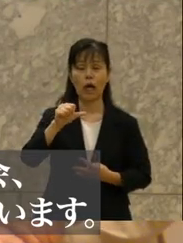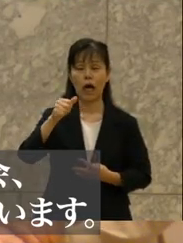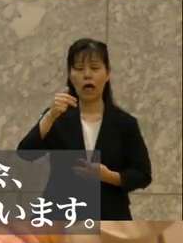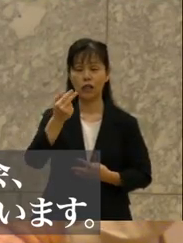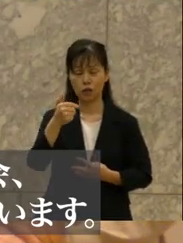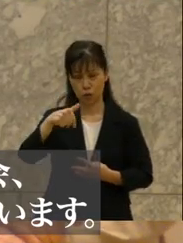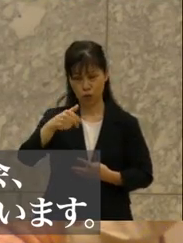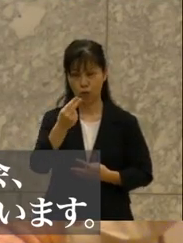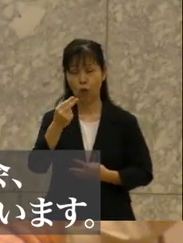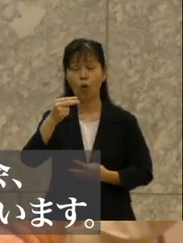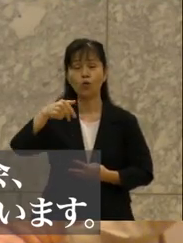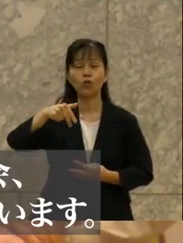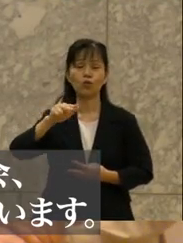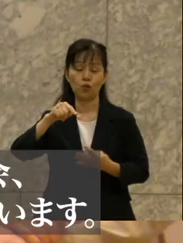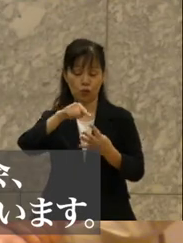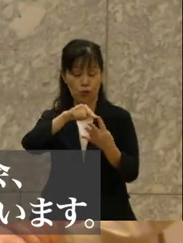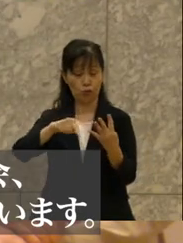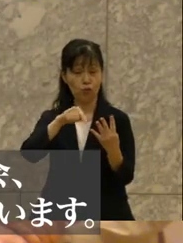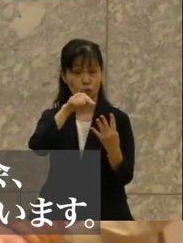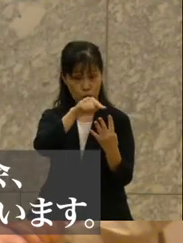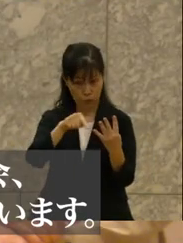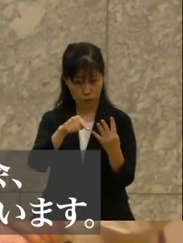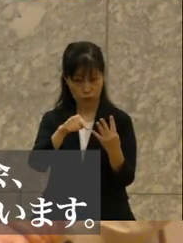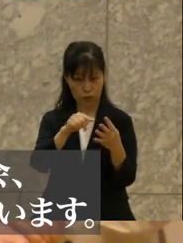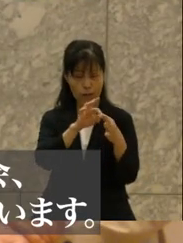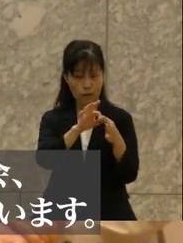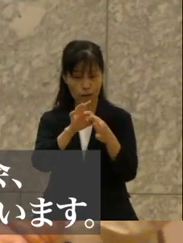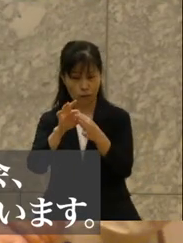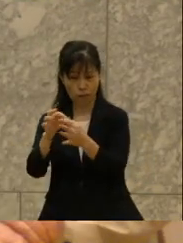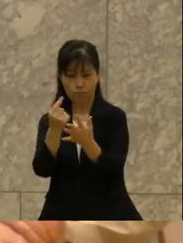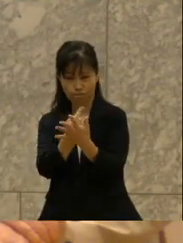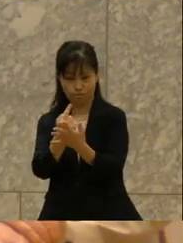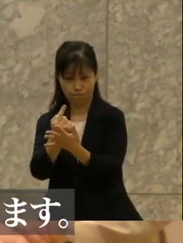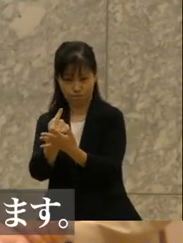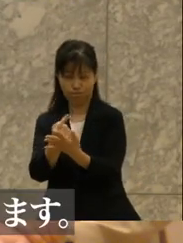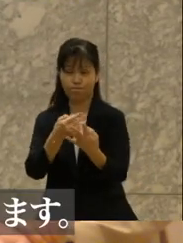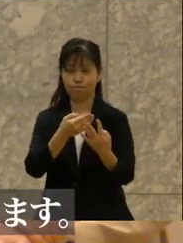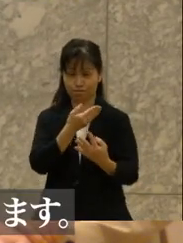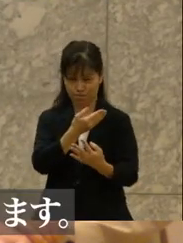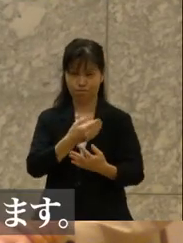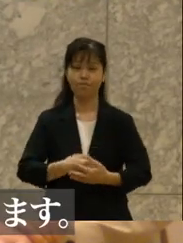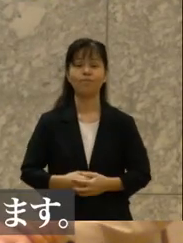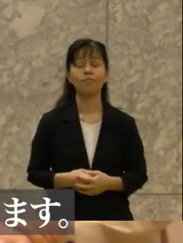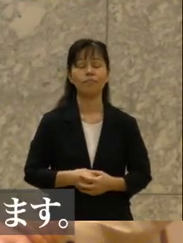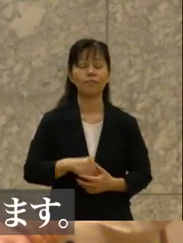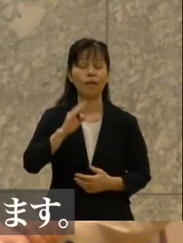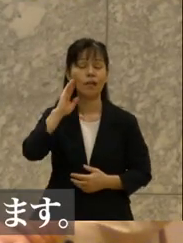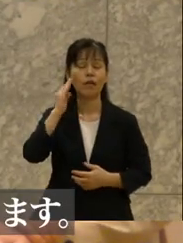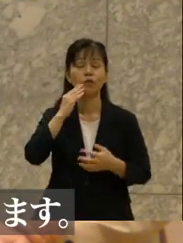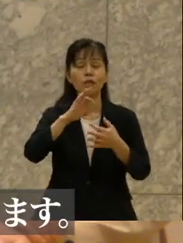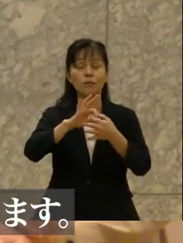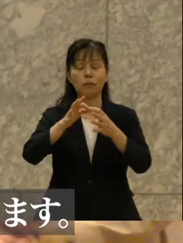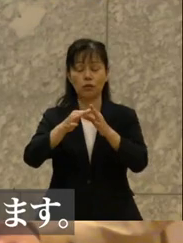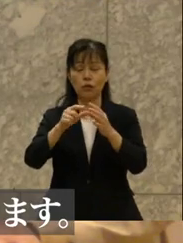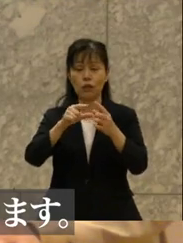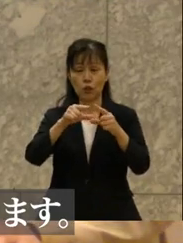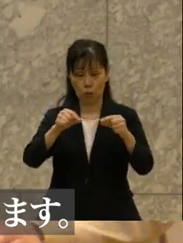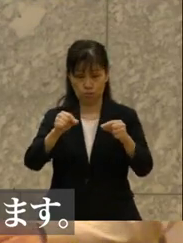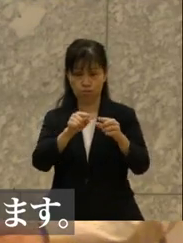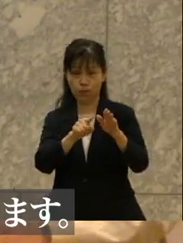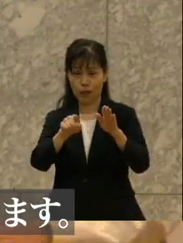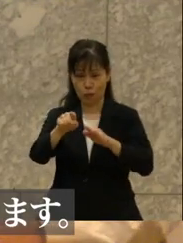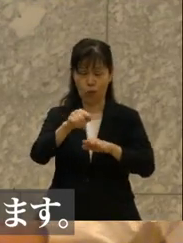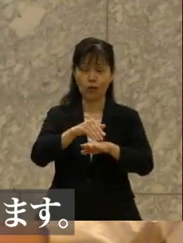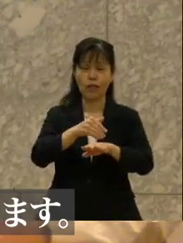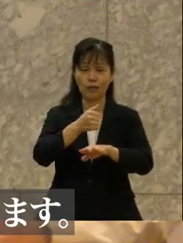2021大会に4大会連続で出場していますまたデフリンピック日本代表選手